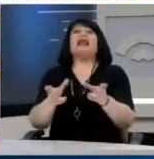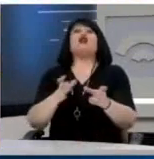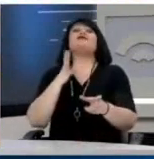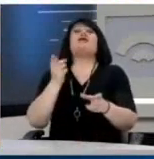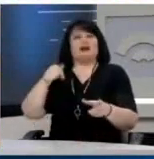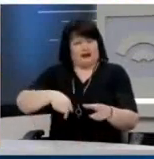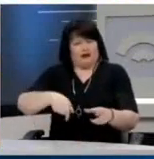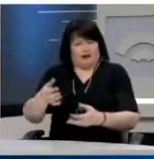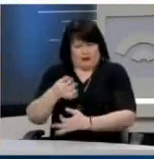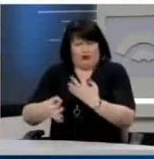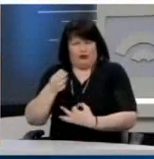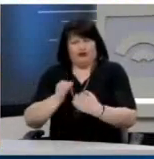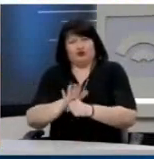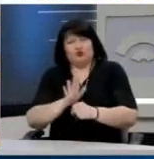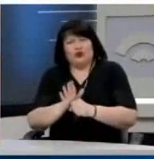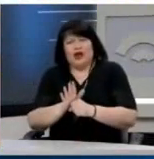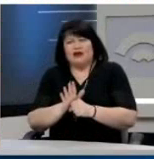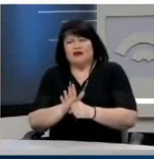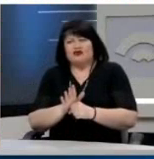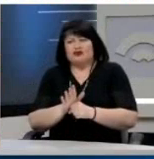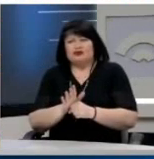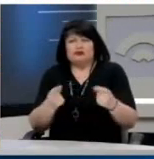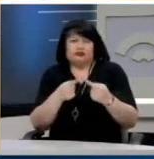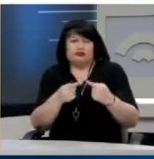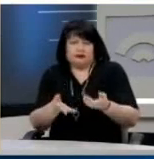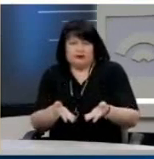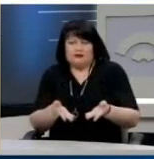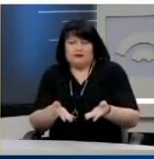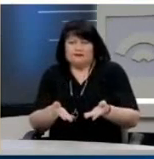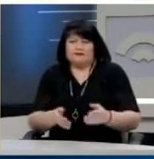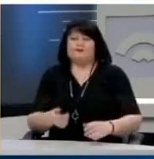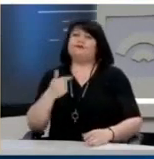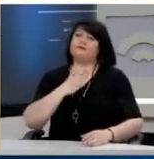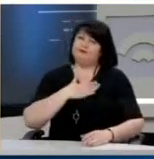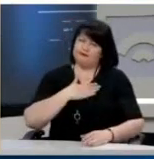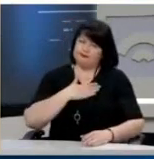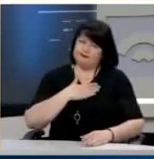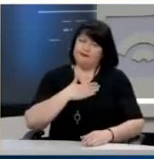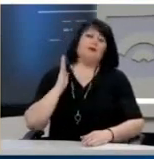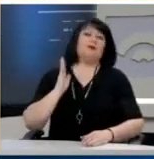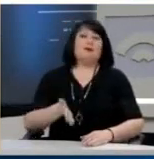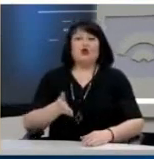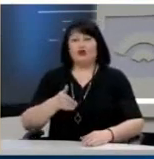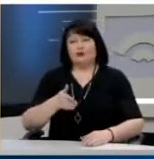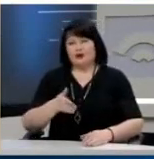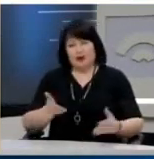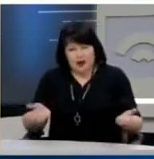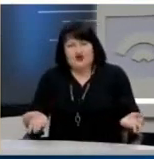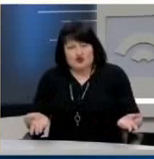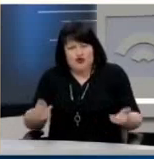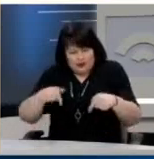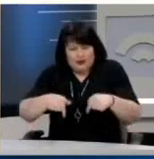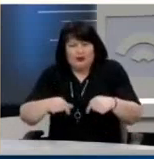στη Βουλή έστω, να την παρατεθούμε πάνω σε αυτά τα σχέδια? Εμείς μπορούμε σήμερα, ναι, έστω στη